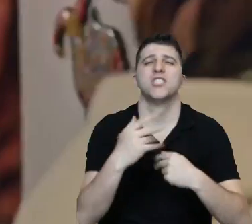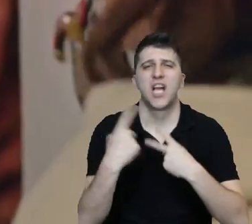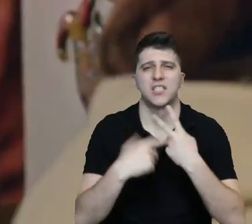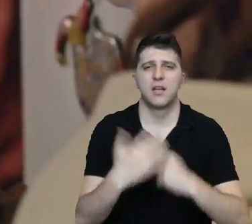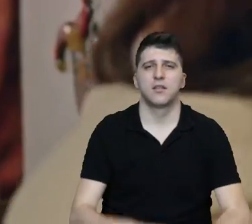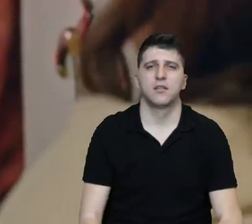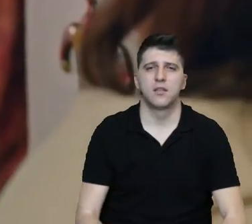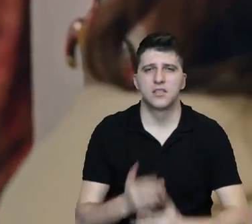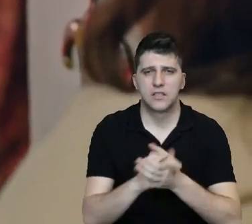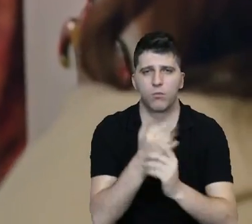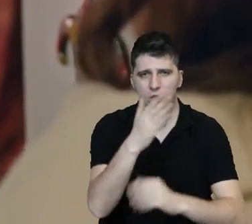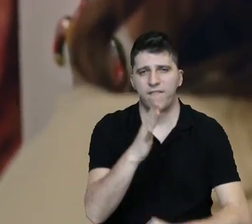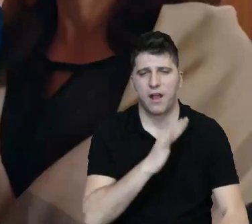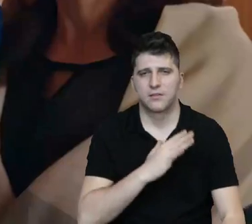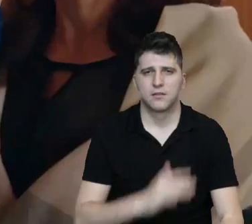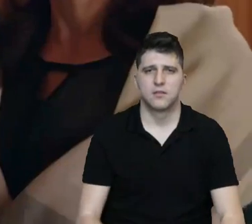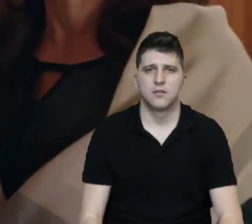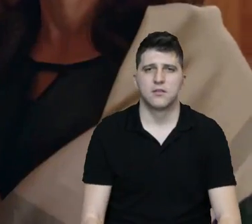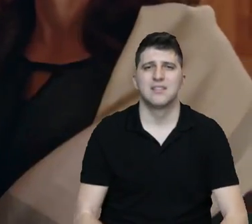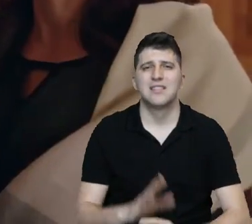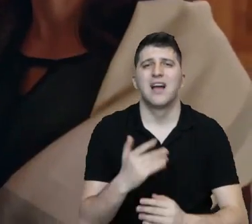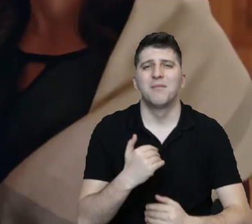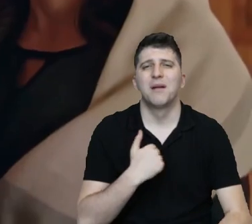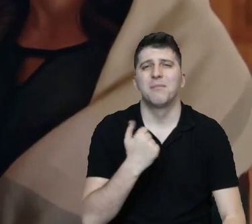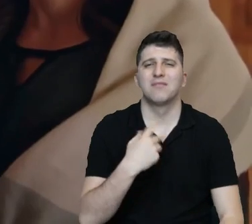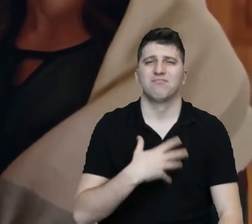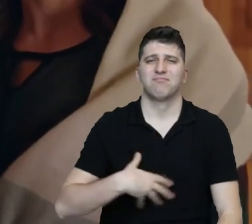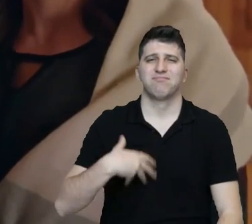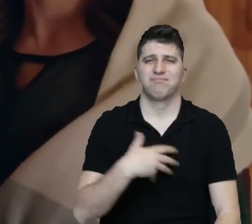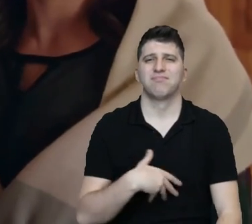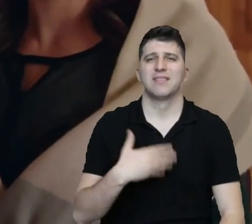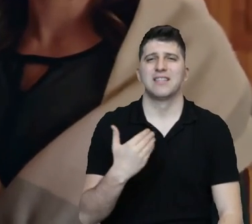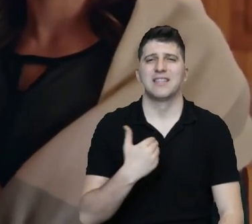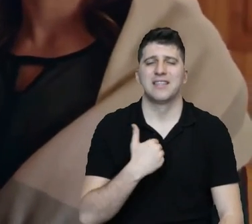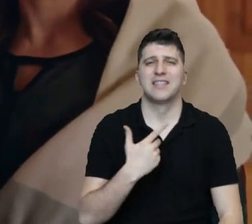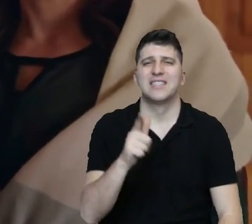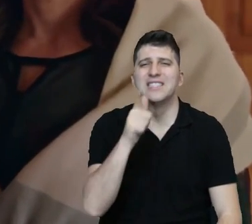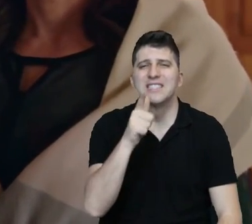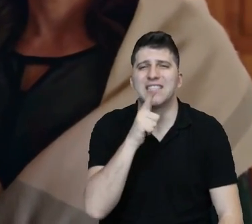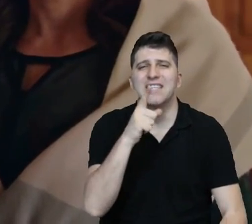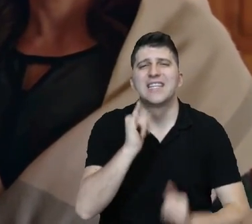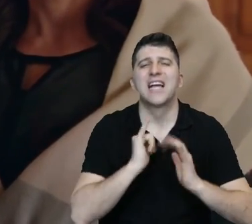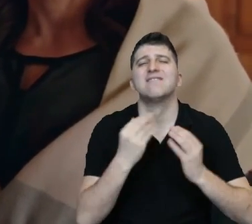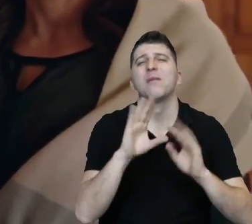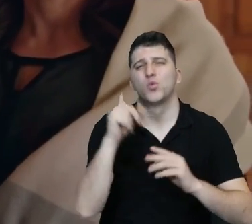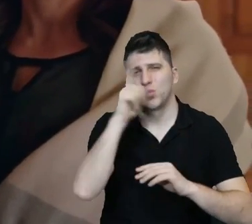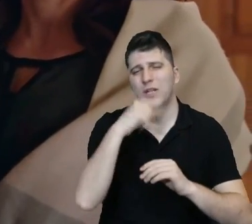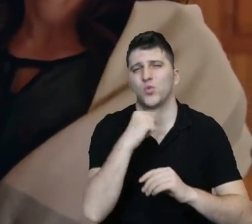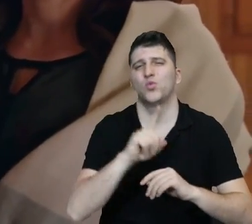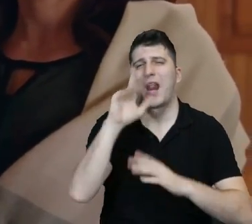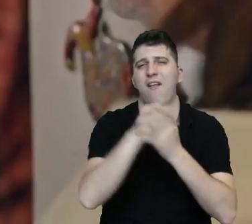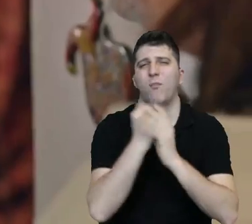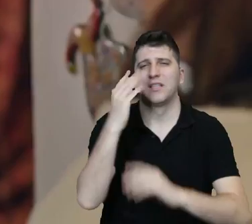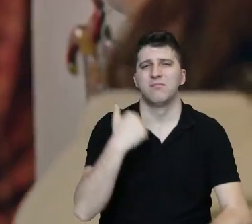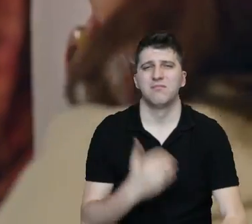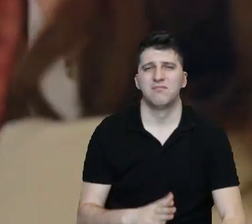Yaşar. Lavabo burada vardı. Ya ben biraz mideyi üşütmüşüm de böyle alttan üstten gitmişim. Ben de sizi de rahatsız etmeyeyim diye yukarıdakine çıktım